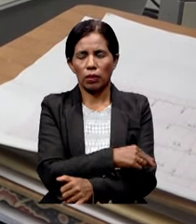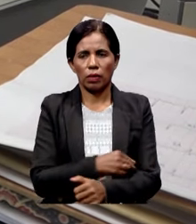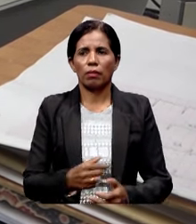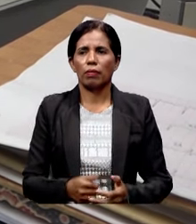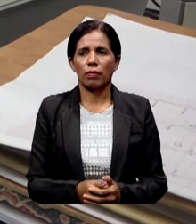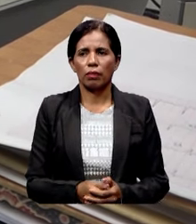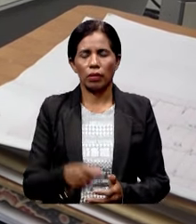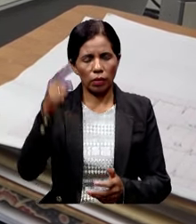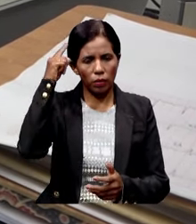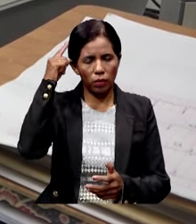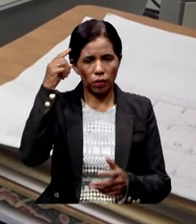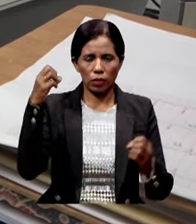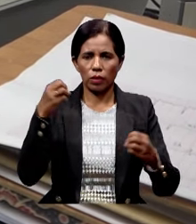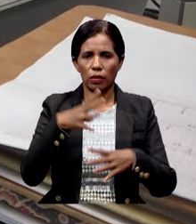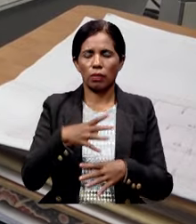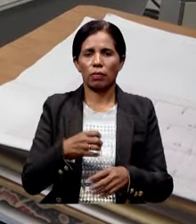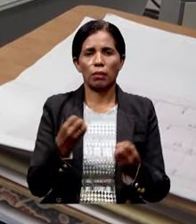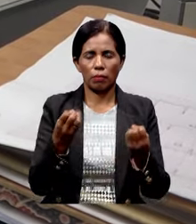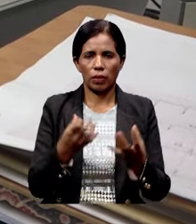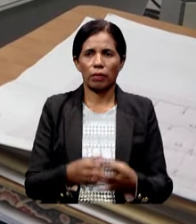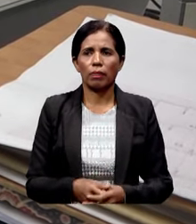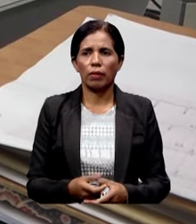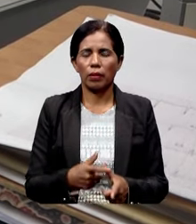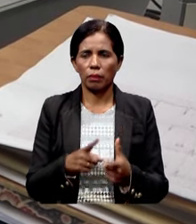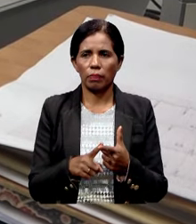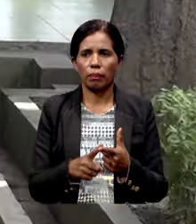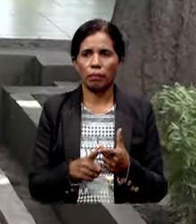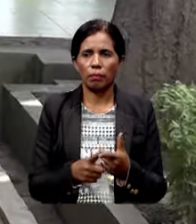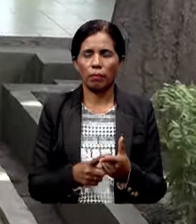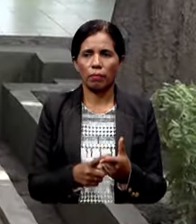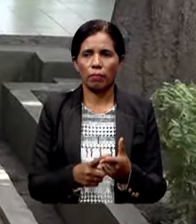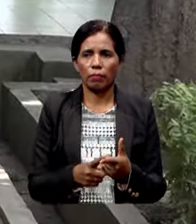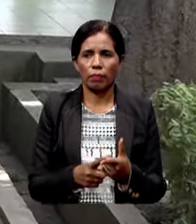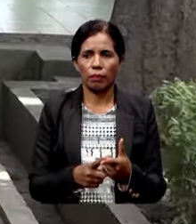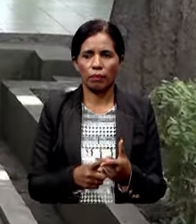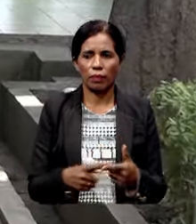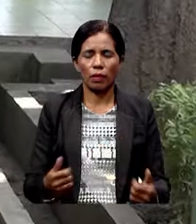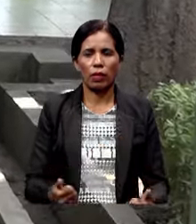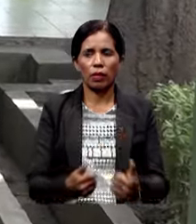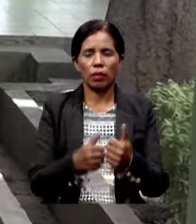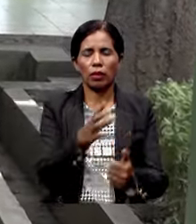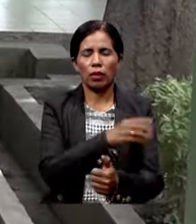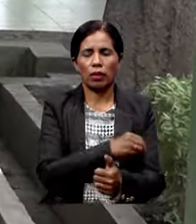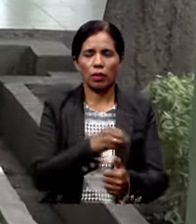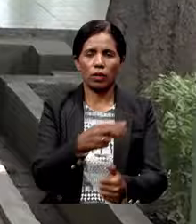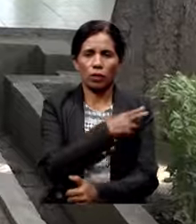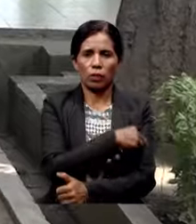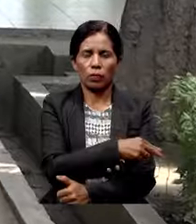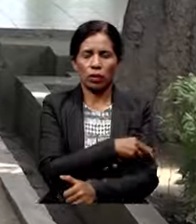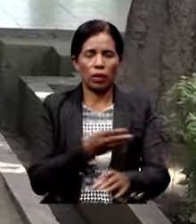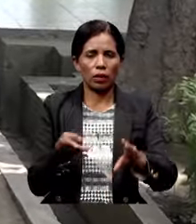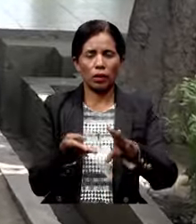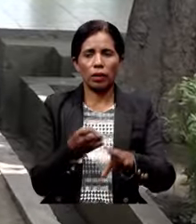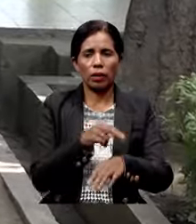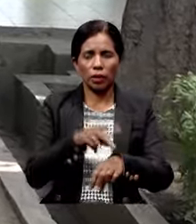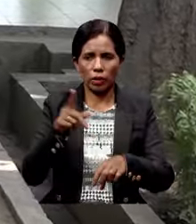ulun trauma he ulun makas o severa. Além de acidente, Banco Emergência e Hospital Nacional Mos